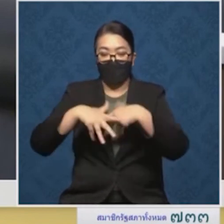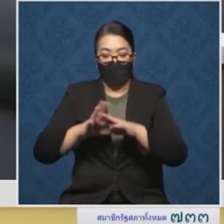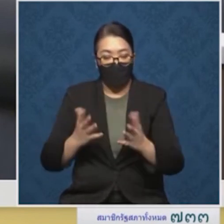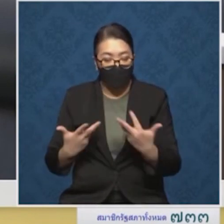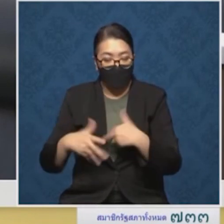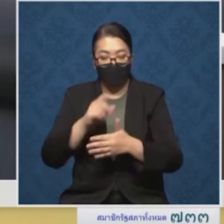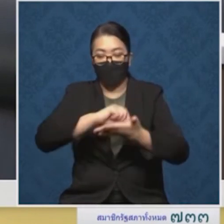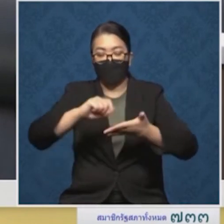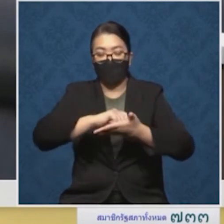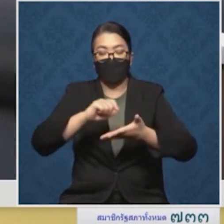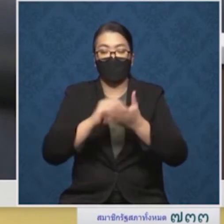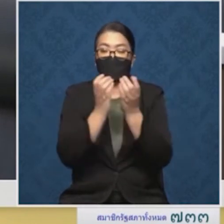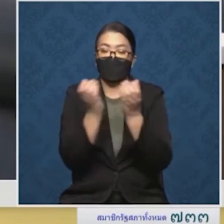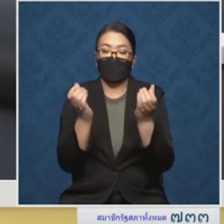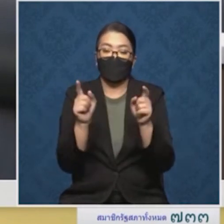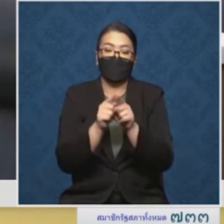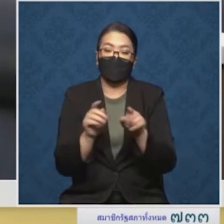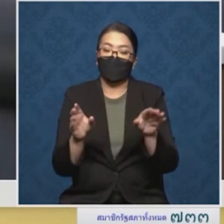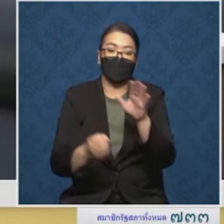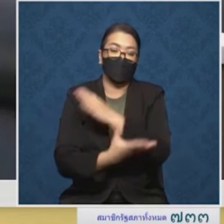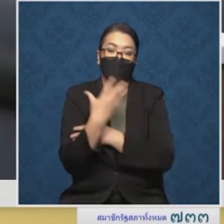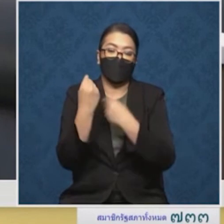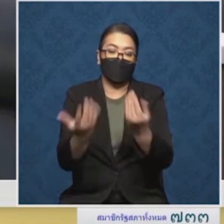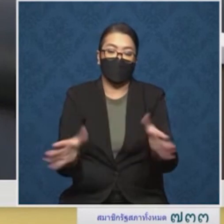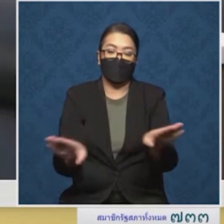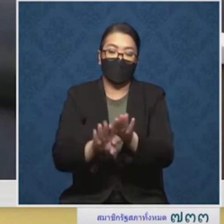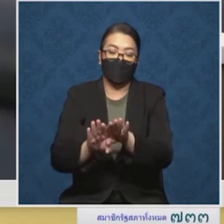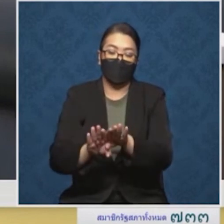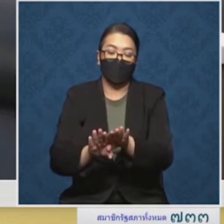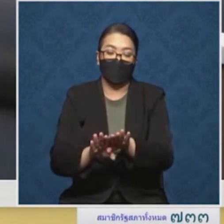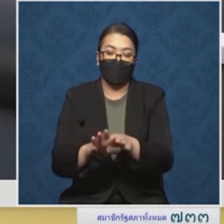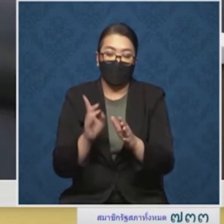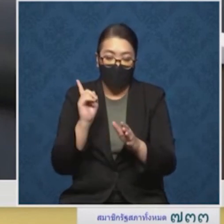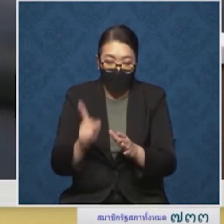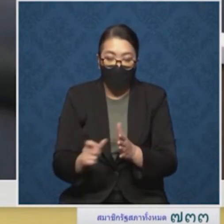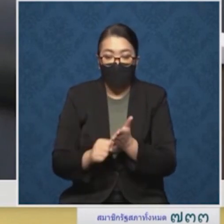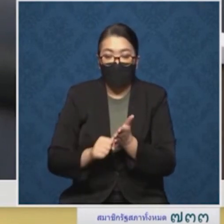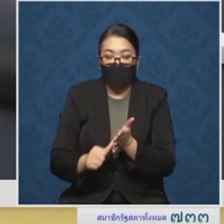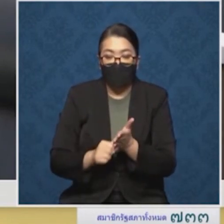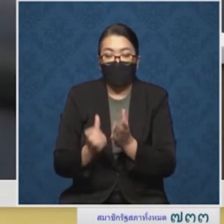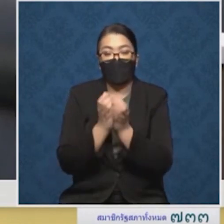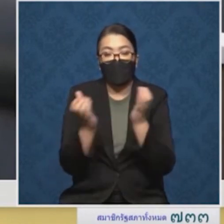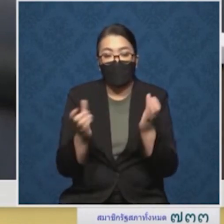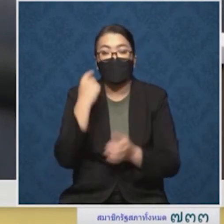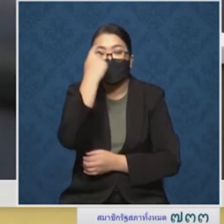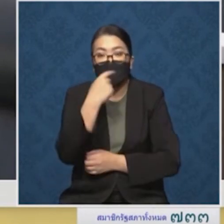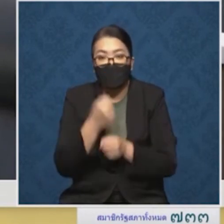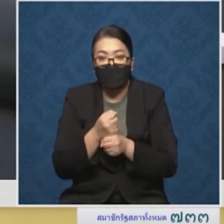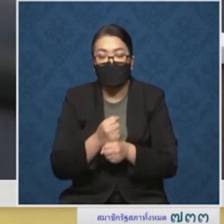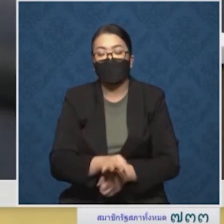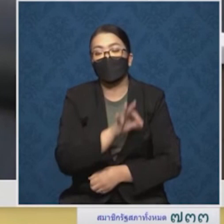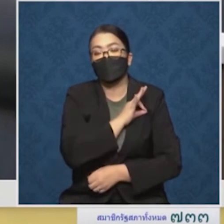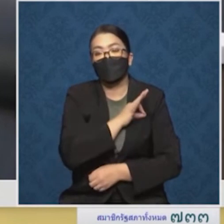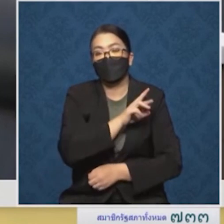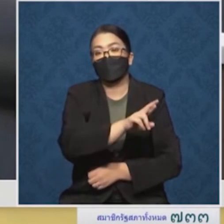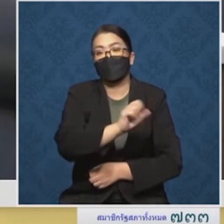มโอกาสเลย มไปหุเส้นทางแล้วก็มีทางเดียวก็คือคนจะแ้รัğinมลต่ไปนกเพื่อง...สมาชิรดตััภาเท่านั้น